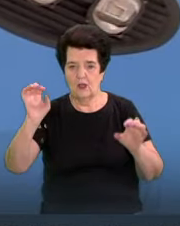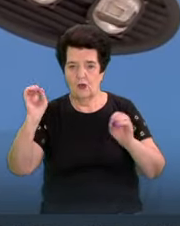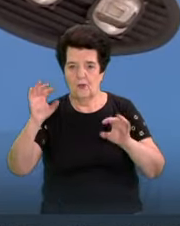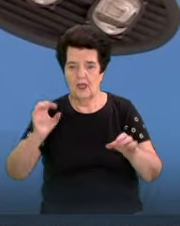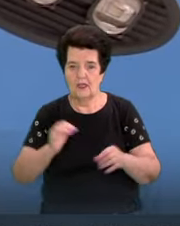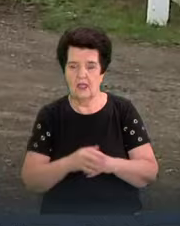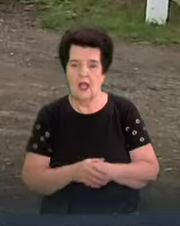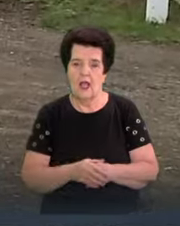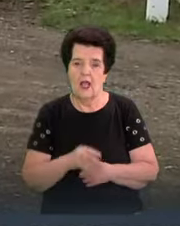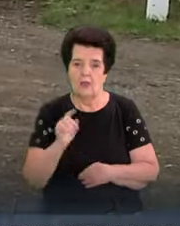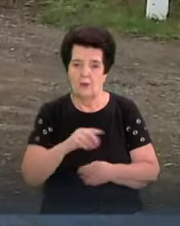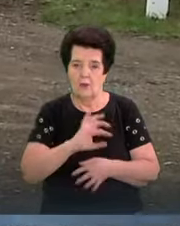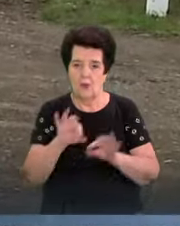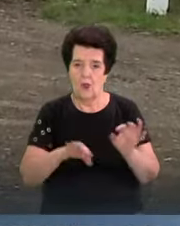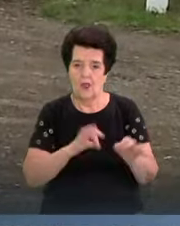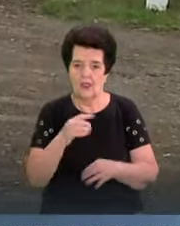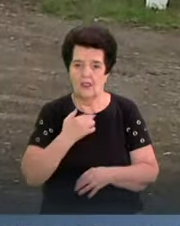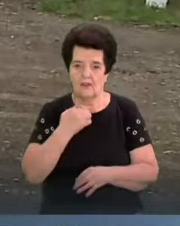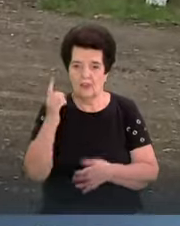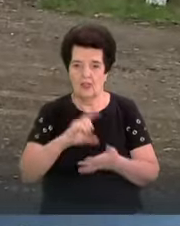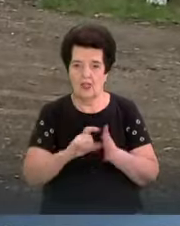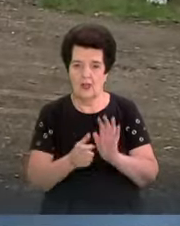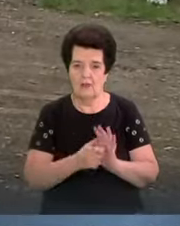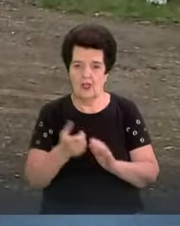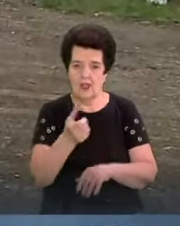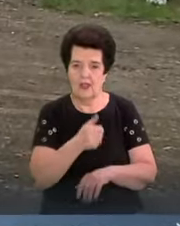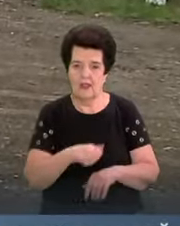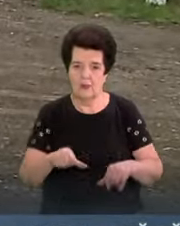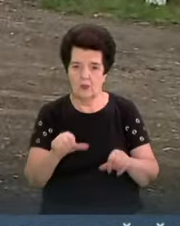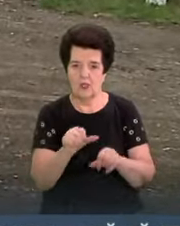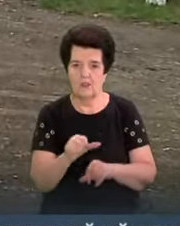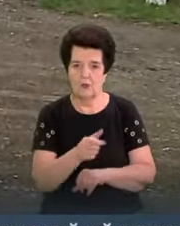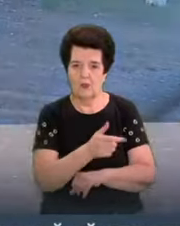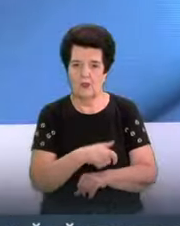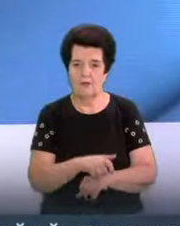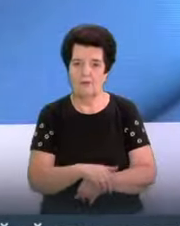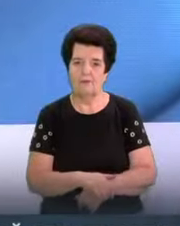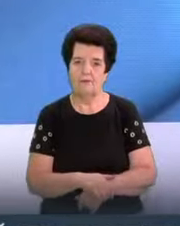public. Proiectul urmează a fi votat de Camera Deputaților.